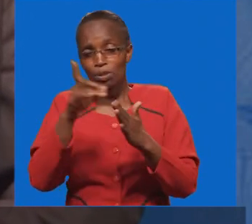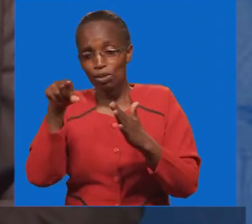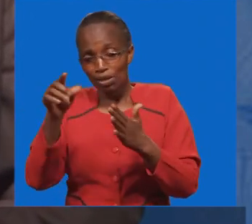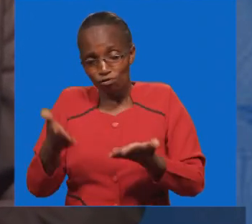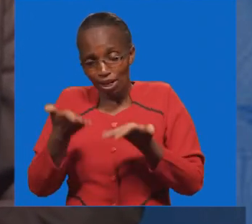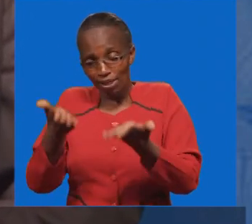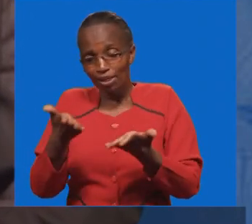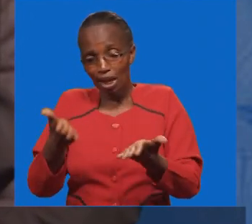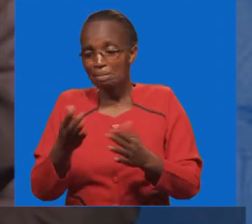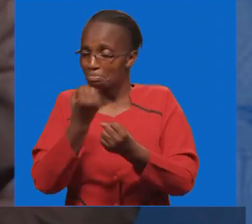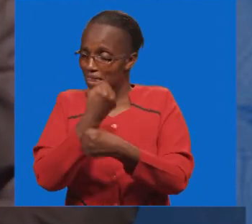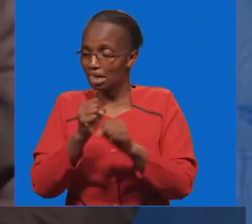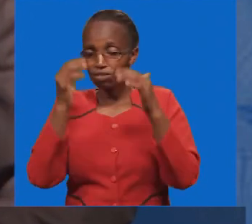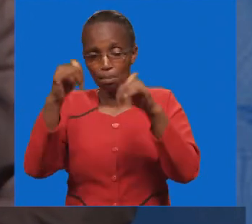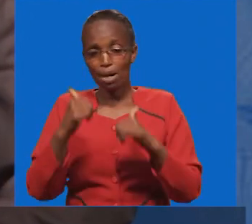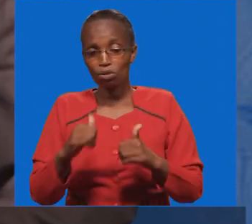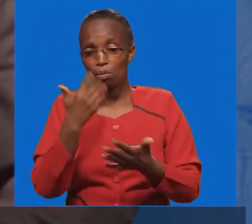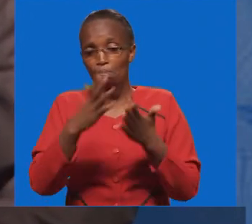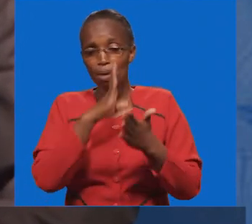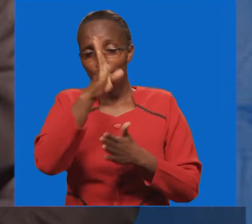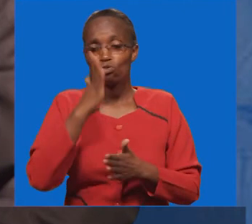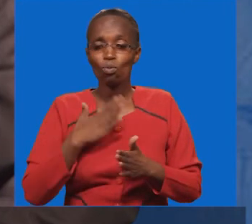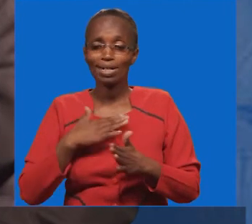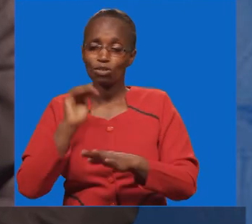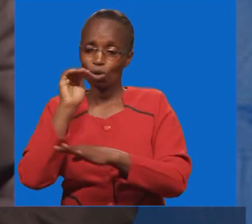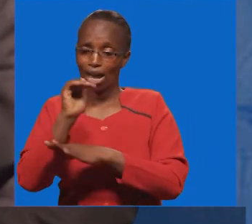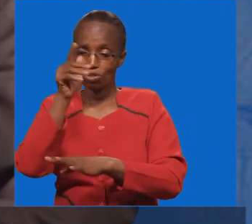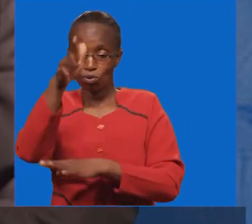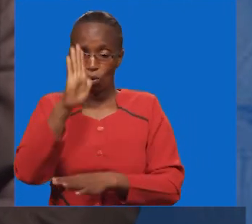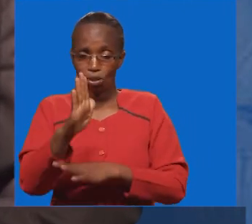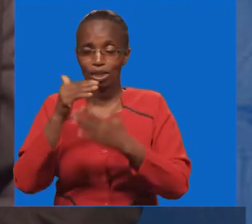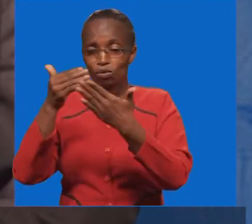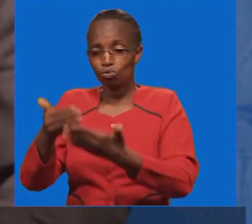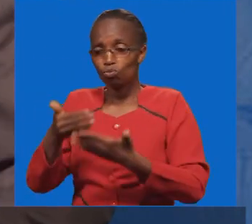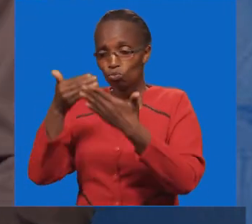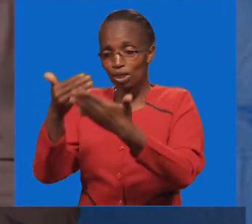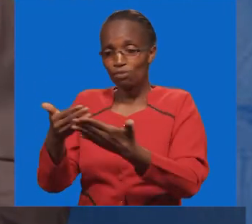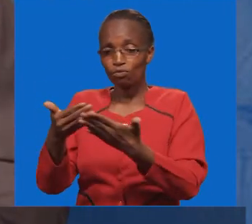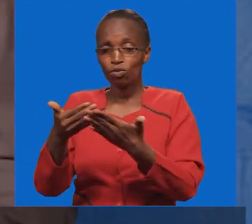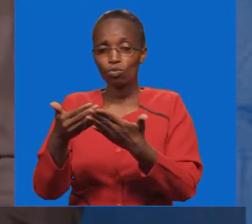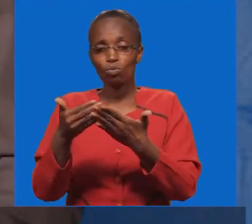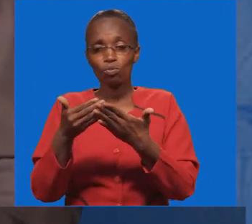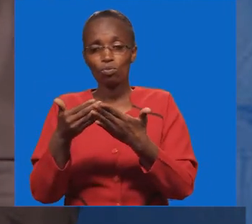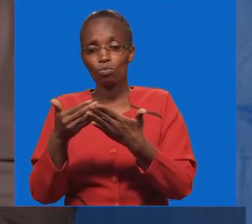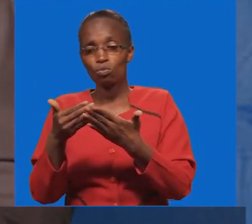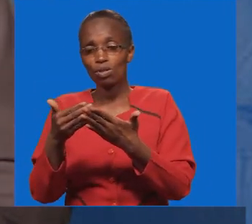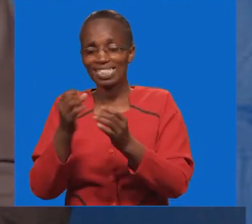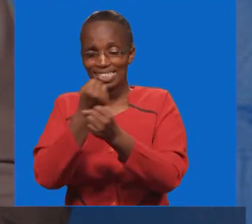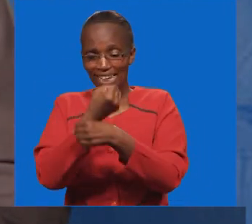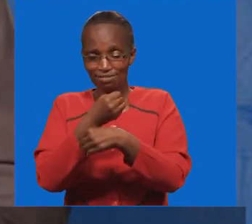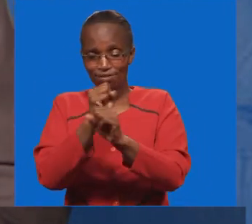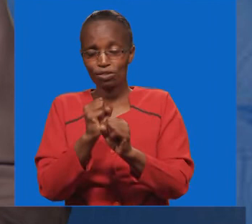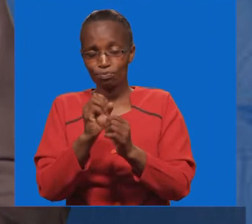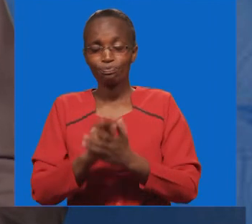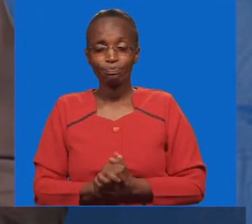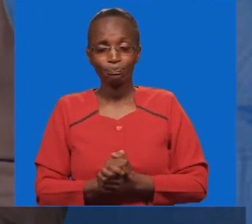na akakuweke katika kiwango kingine. Pengine uko pale na hujaokoka na ungependa kuomba Mungu akupe ule uhusiano